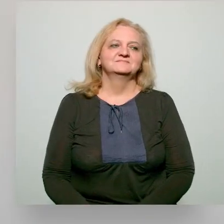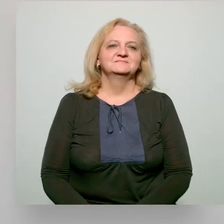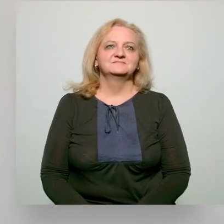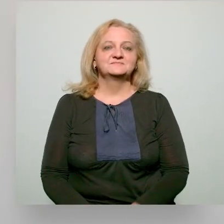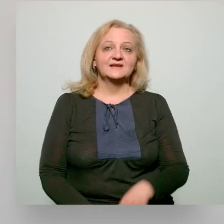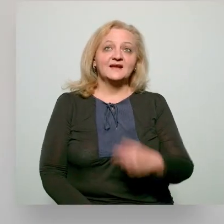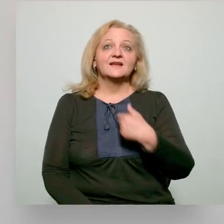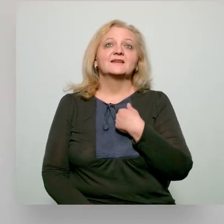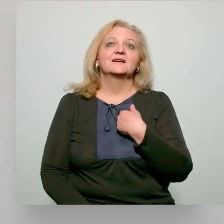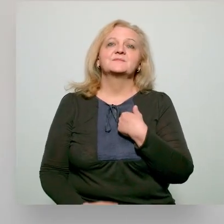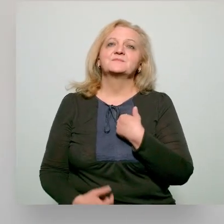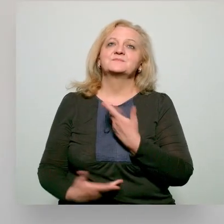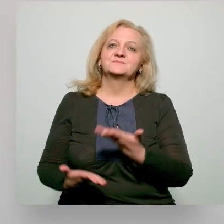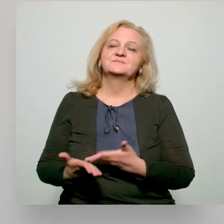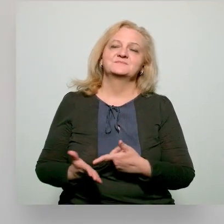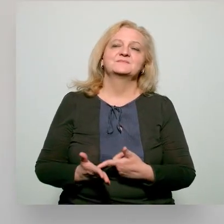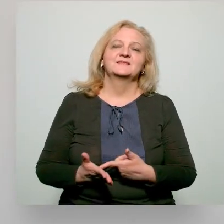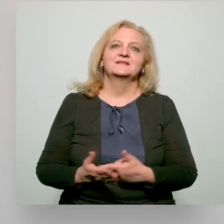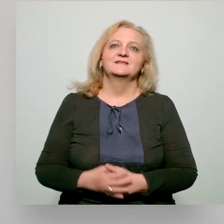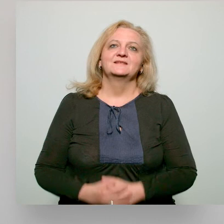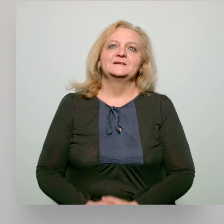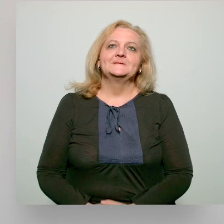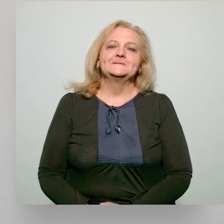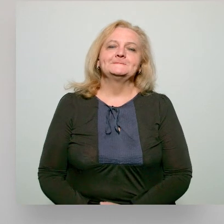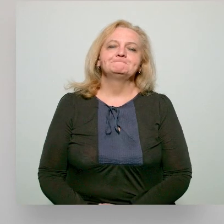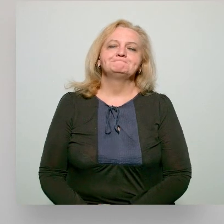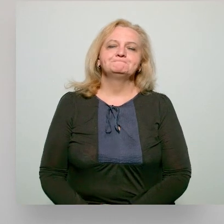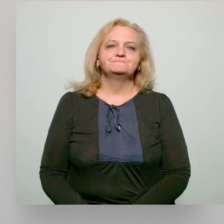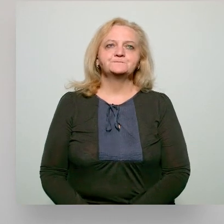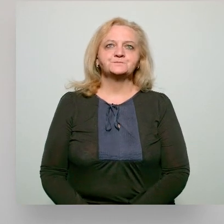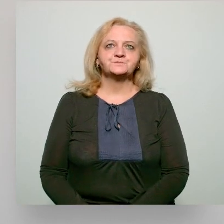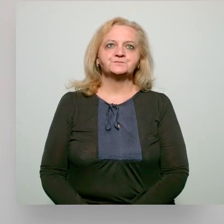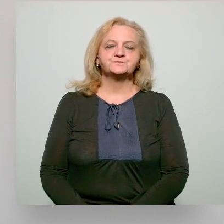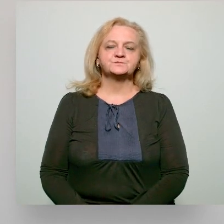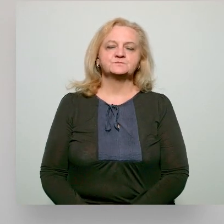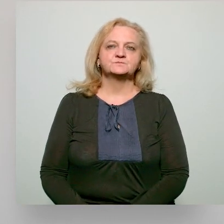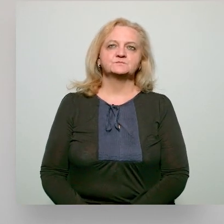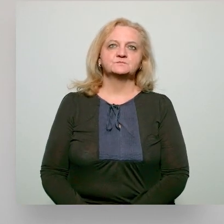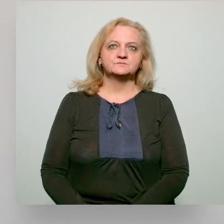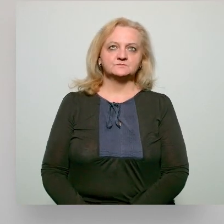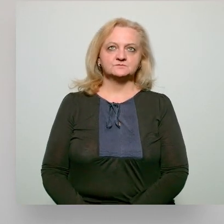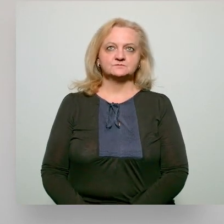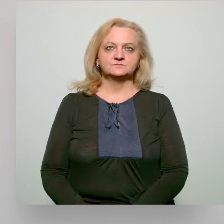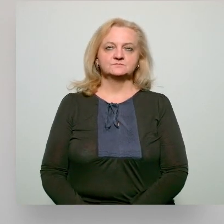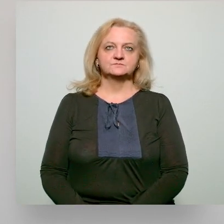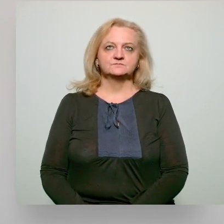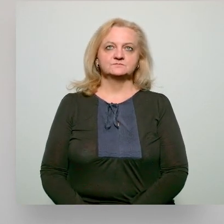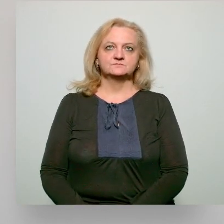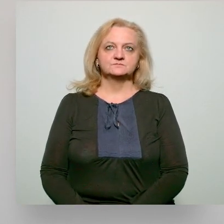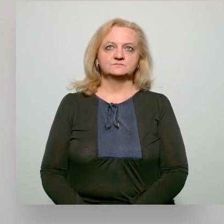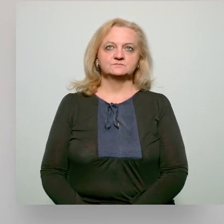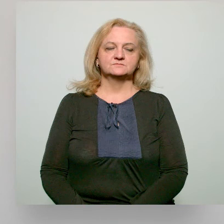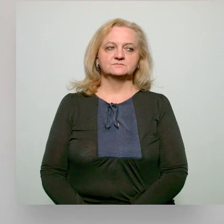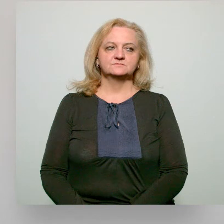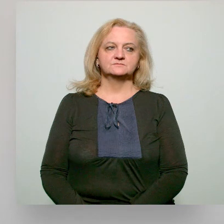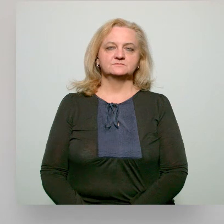tak. Ja w sumie nie będę na prymu pro majbutnie mówić. Я зверну увагу, шановні колеги, по-перше,